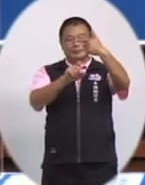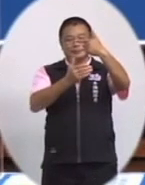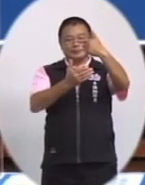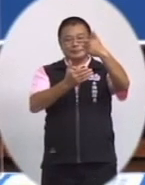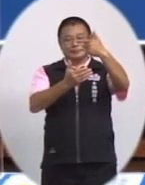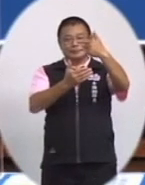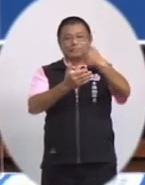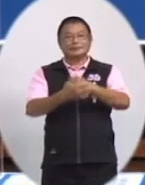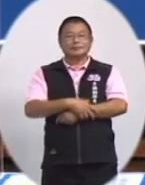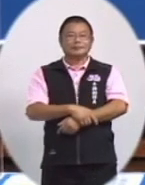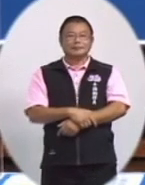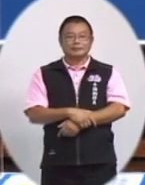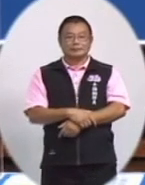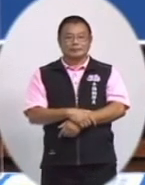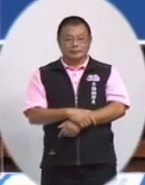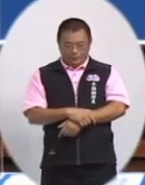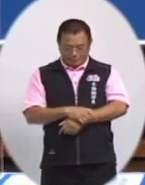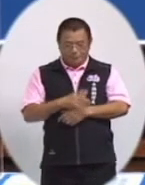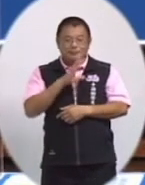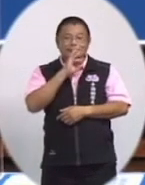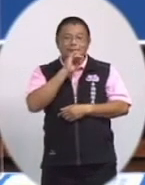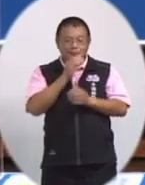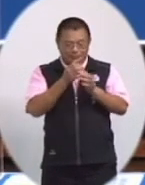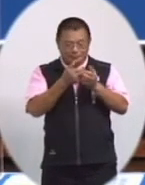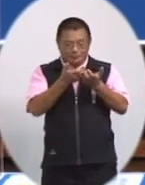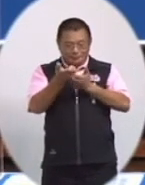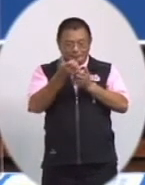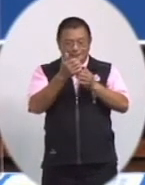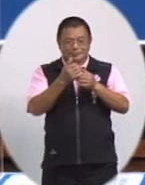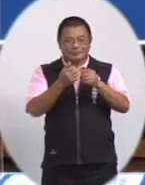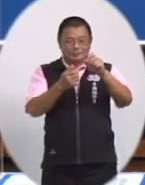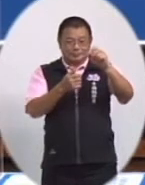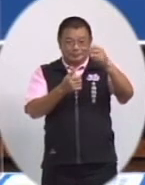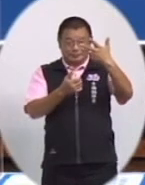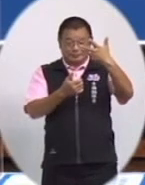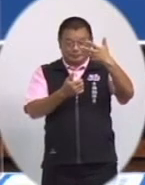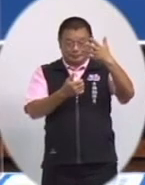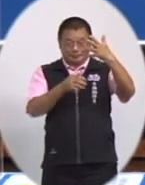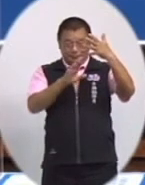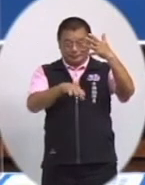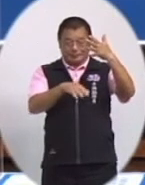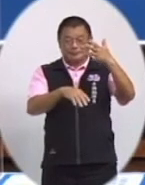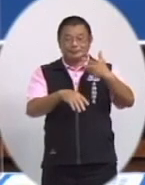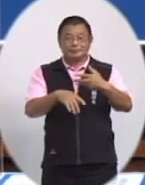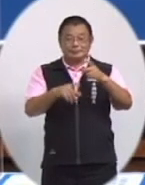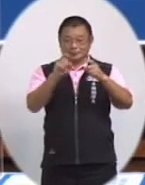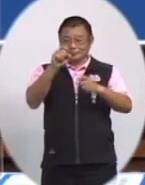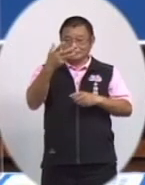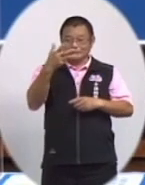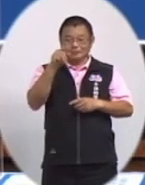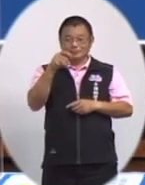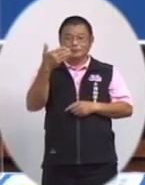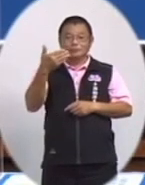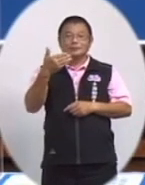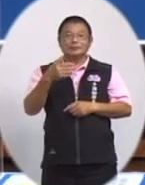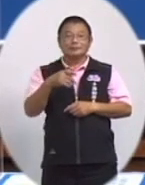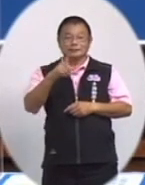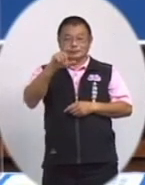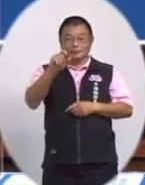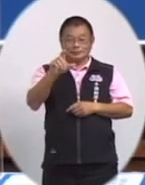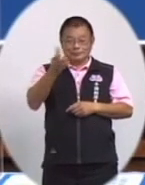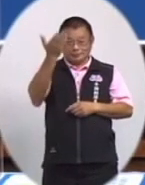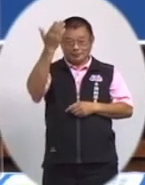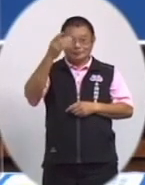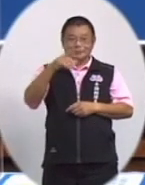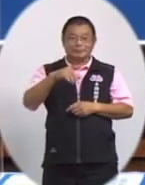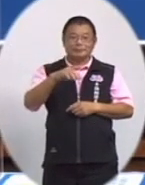的本土案例来讲，我们的年龄层的分布哦，18岁以下有到了 18.9%、那65岁以